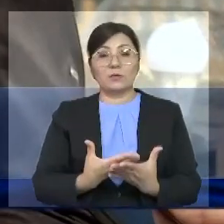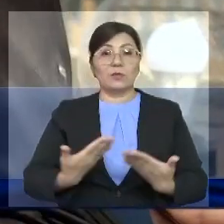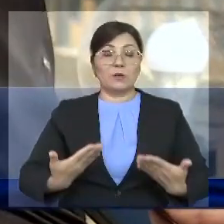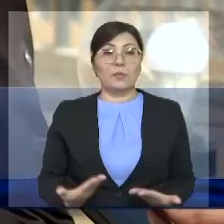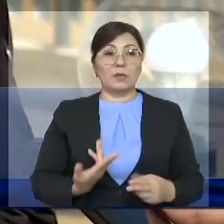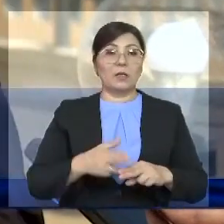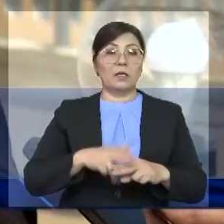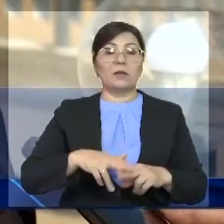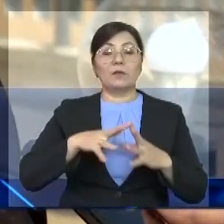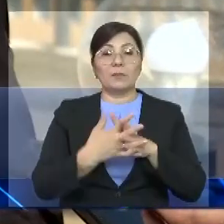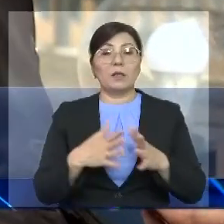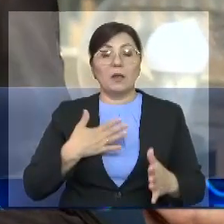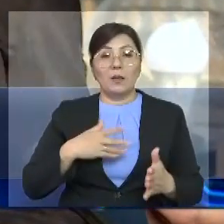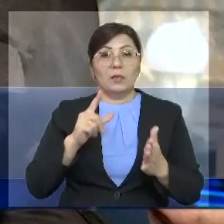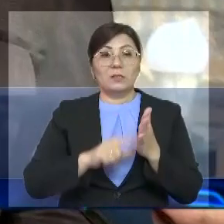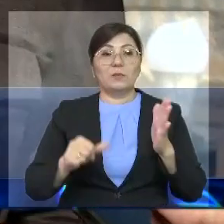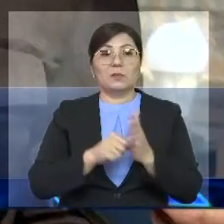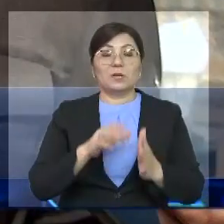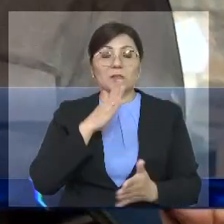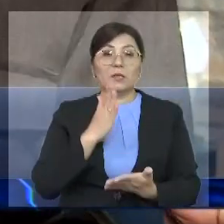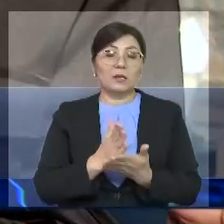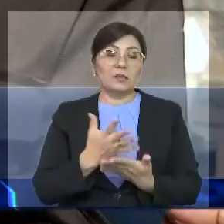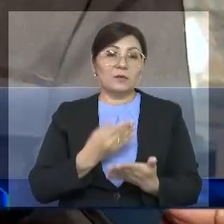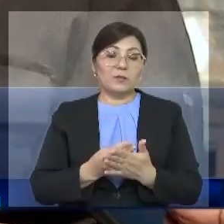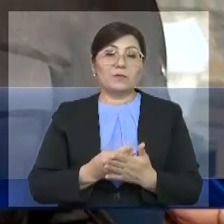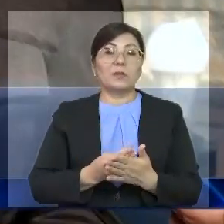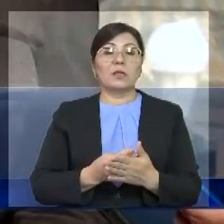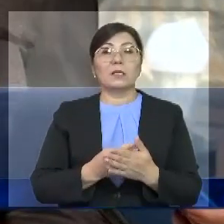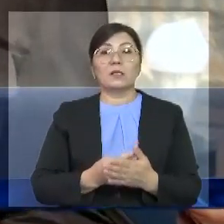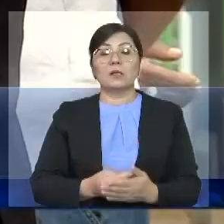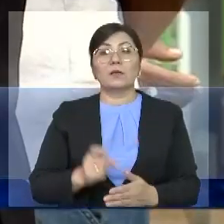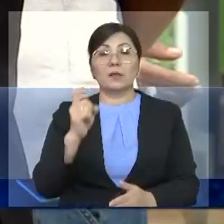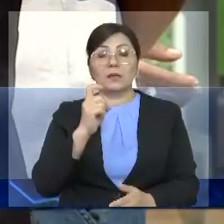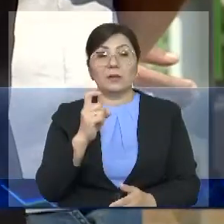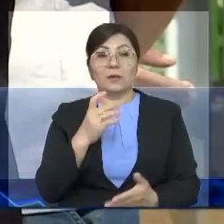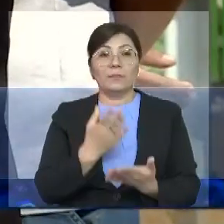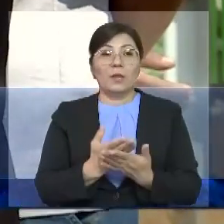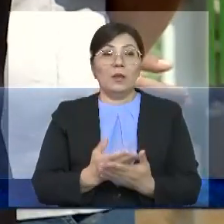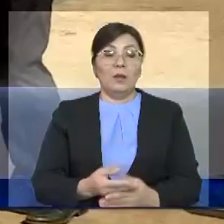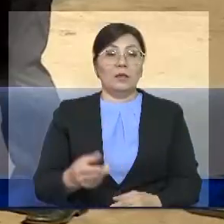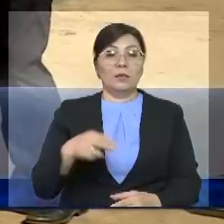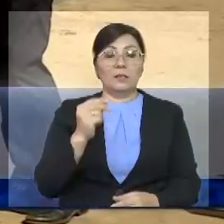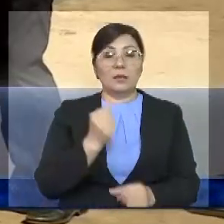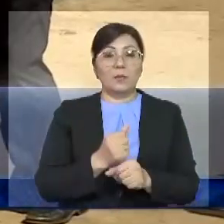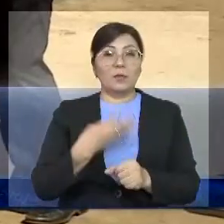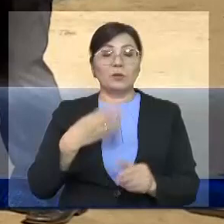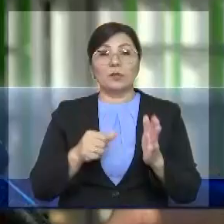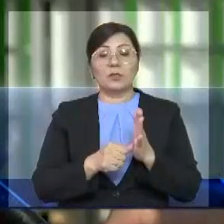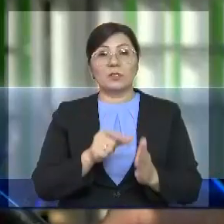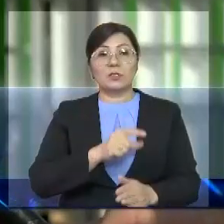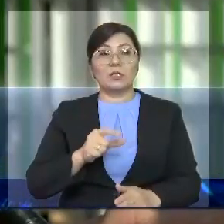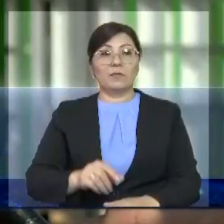этого края. Мне сейчас 76 лет. Имею собственную ферму, где работают 40 человек. Жители, в свою очередь, рады таким